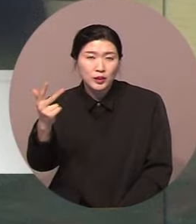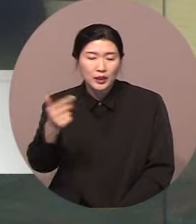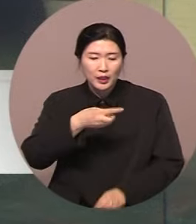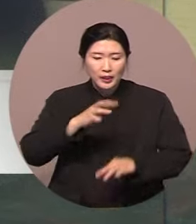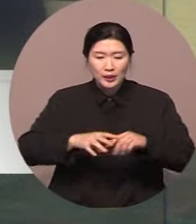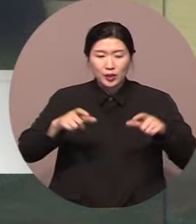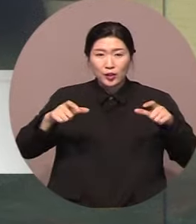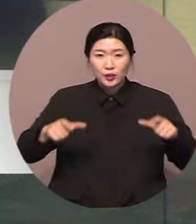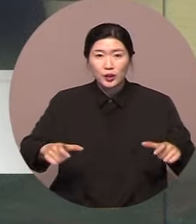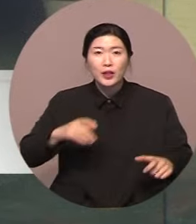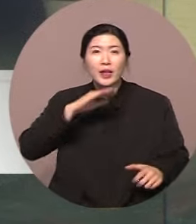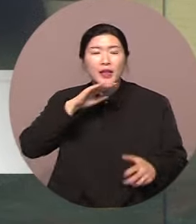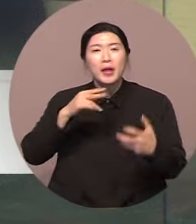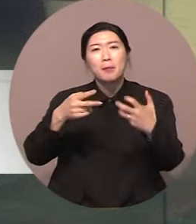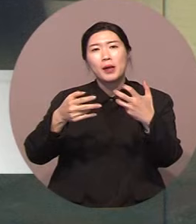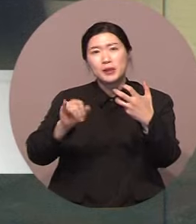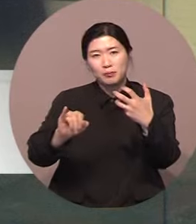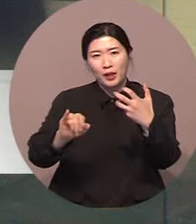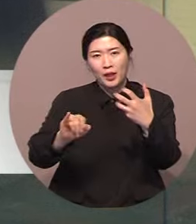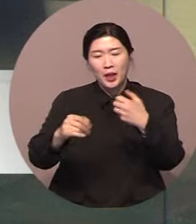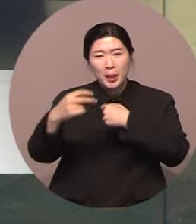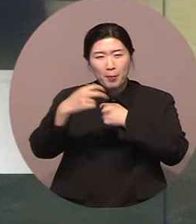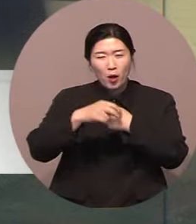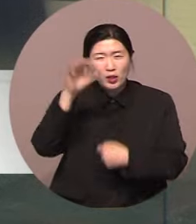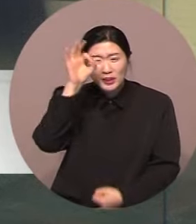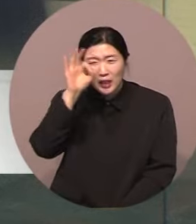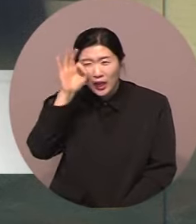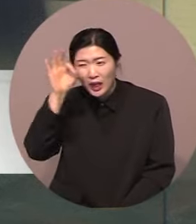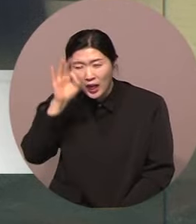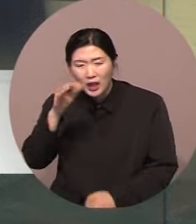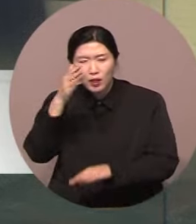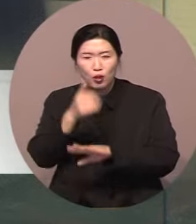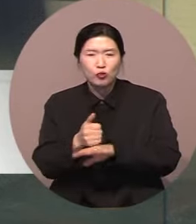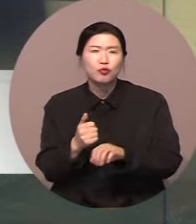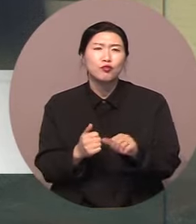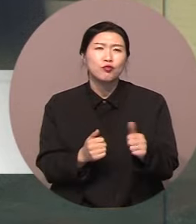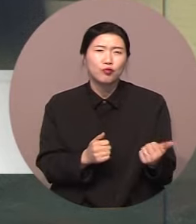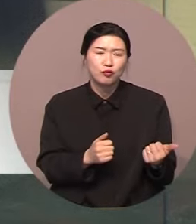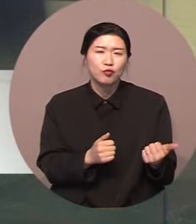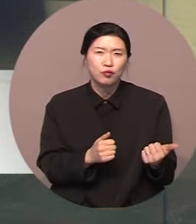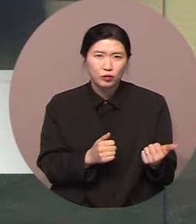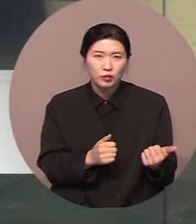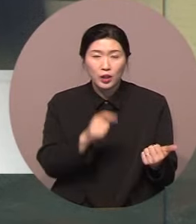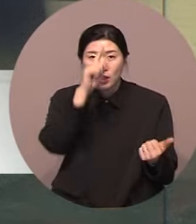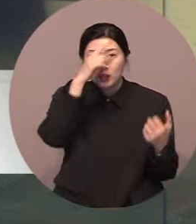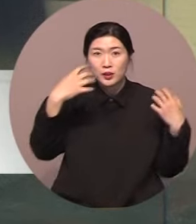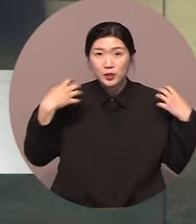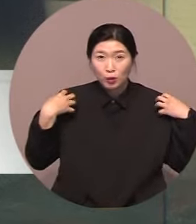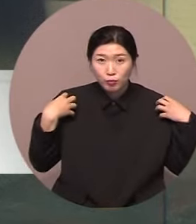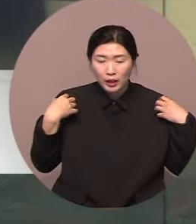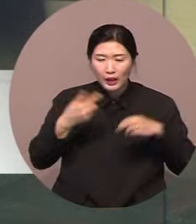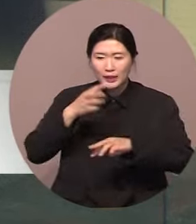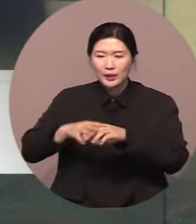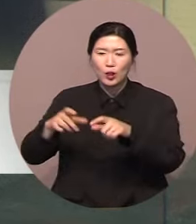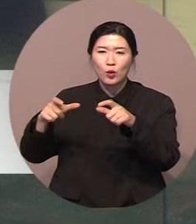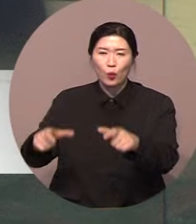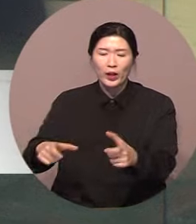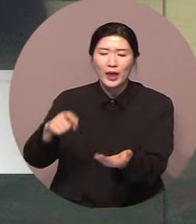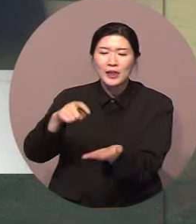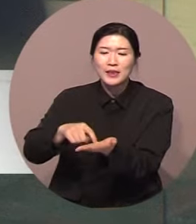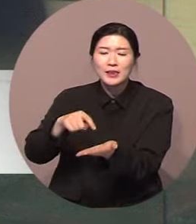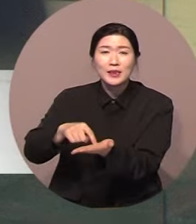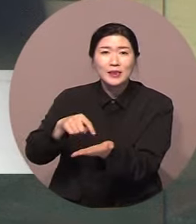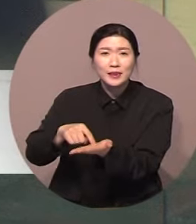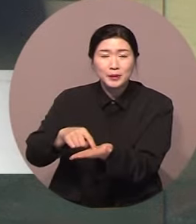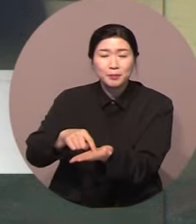응급 환자가 이송 병원을 찾던 도중에 숨지는 일도 벌어졌는데요. 정부는 대전의 위급한 환자의 이송을 조율할